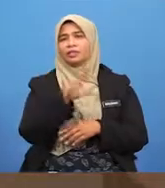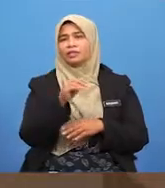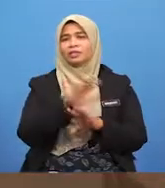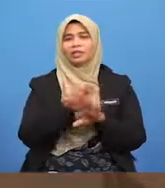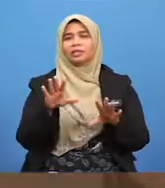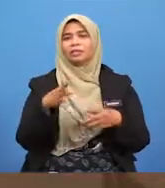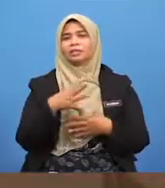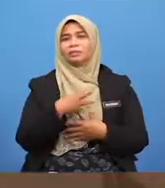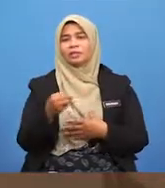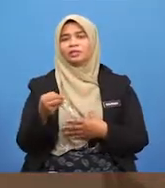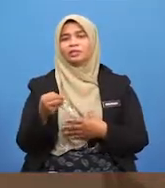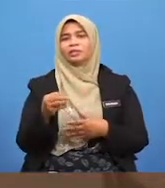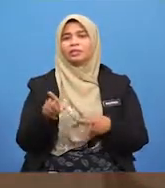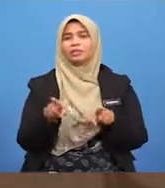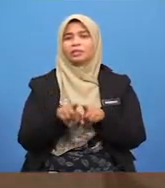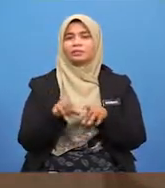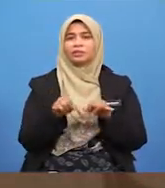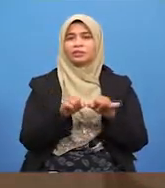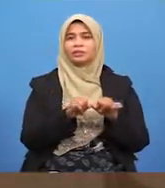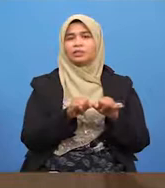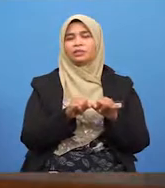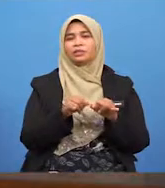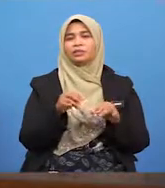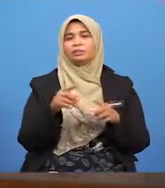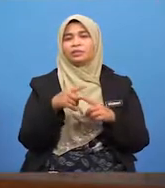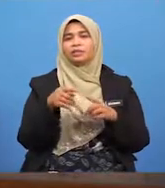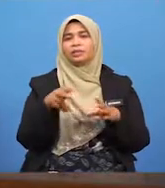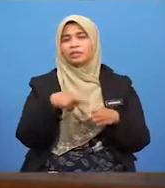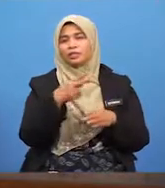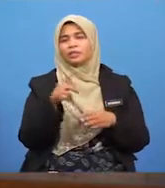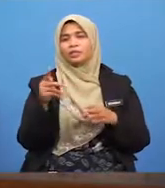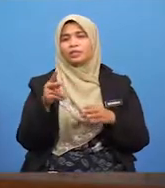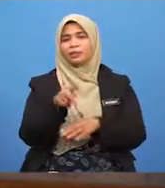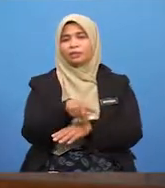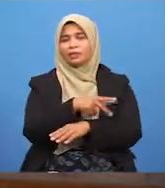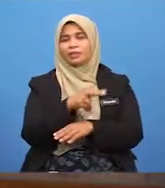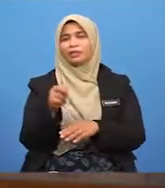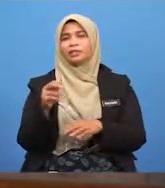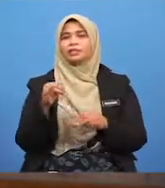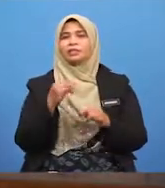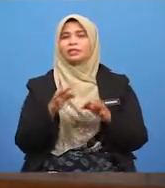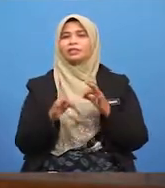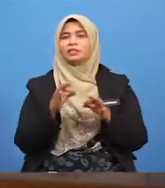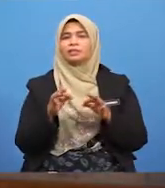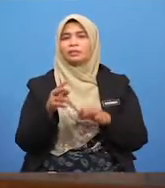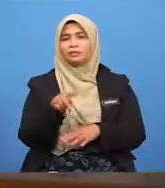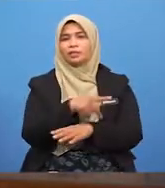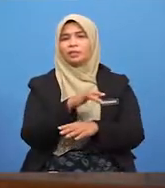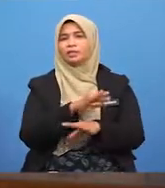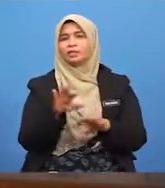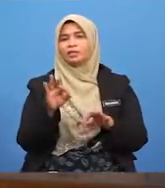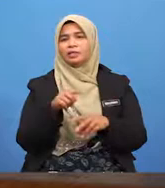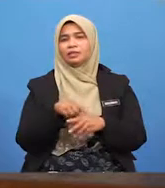juga dan menghasilkan sesuatu pakaian jika pakaian tidak dijahit dengan teknik yang betul